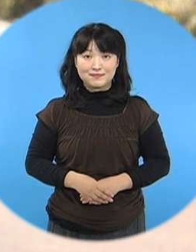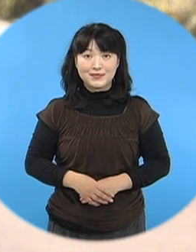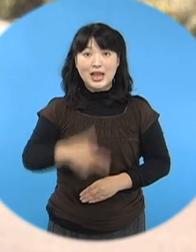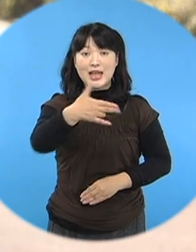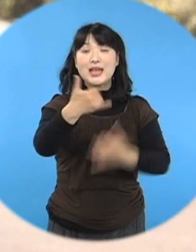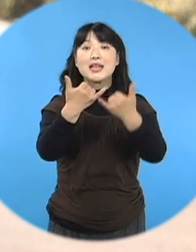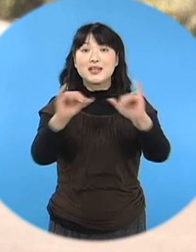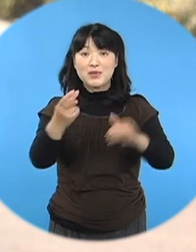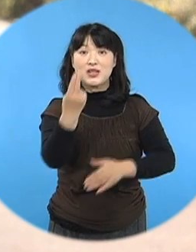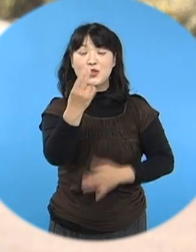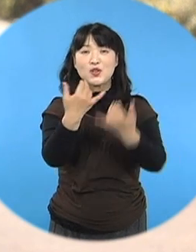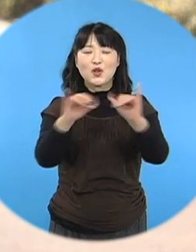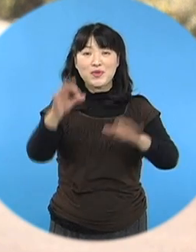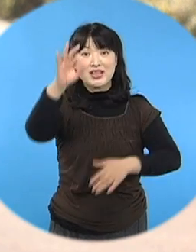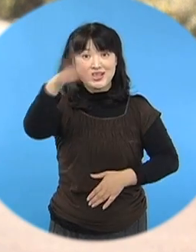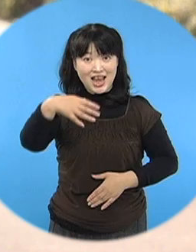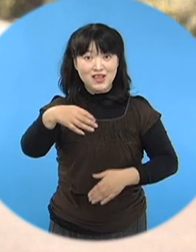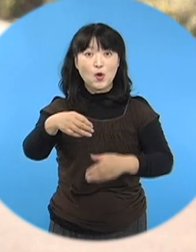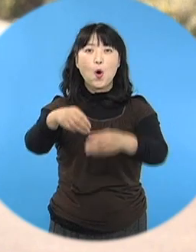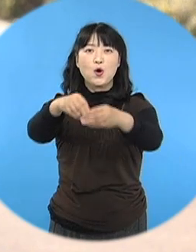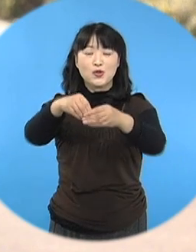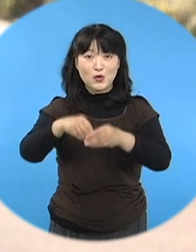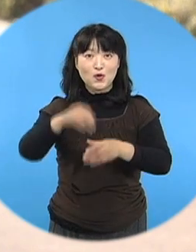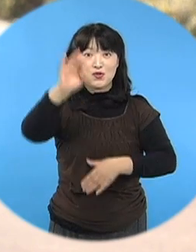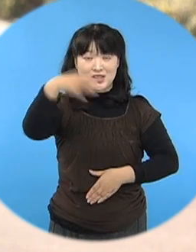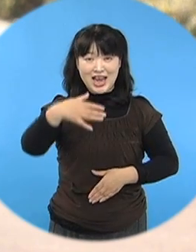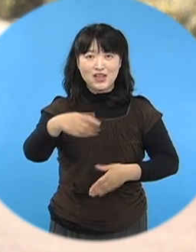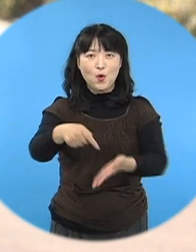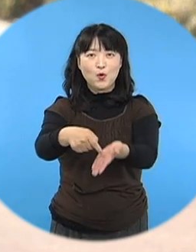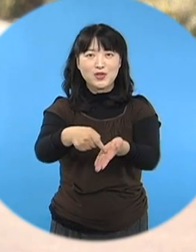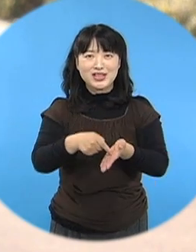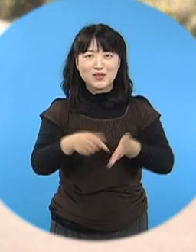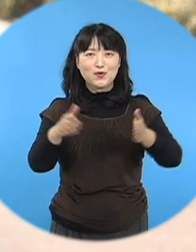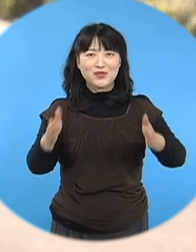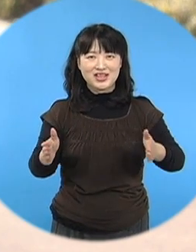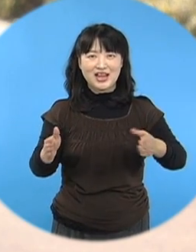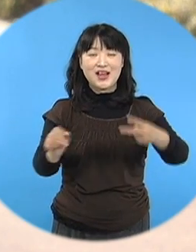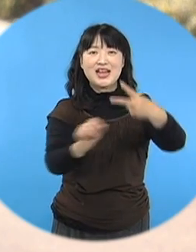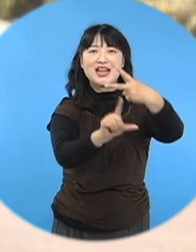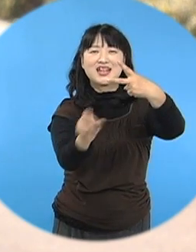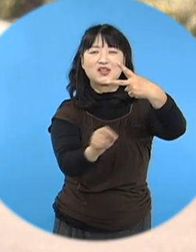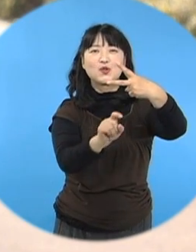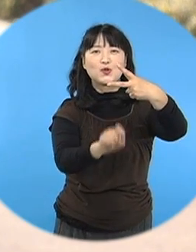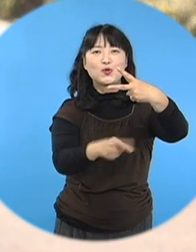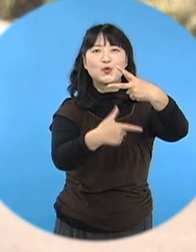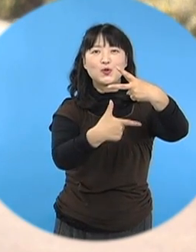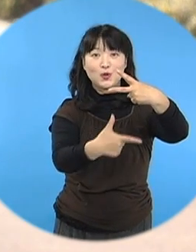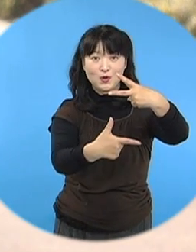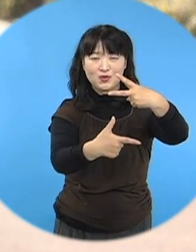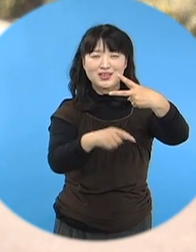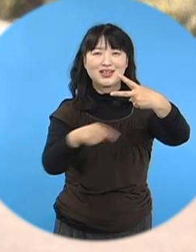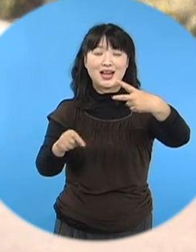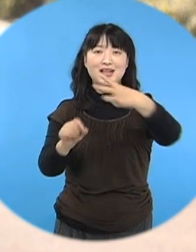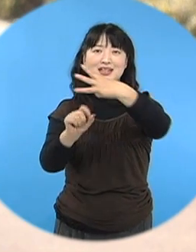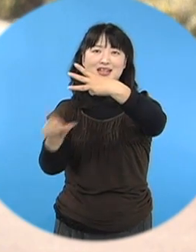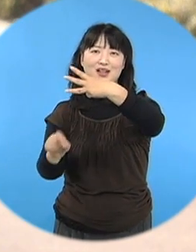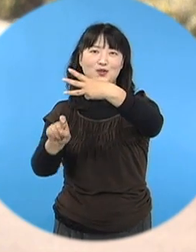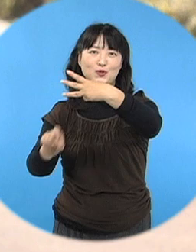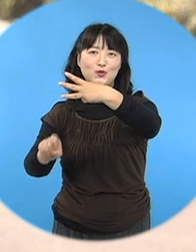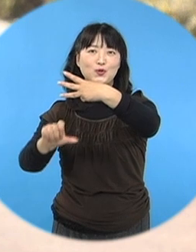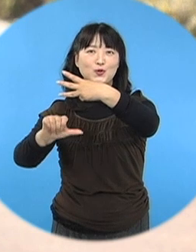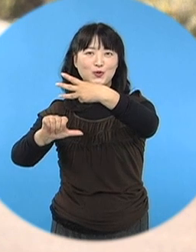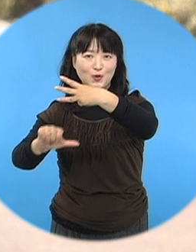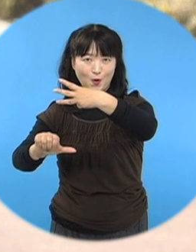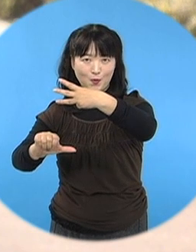市都民税・所得税の申告期間は2月16日木曜日から3月15